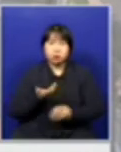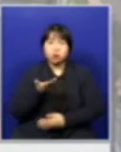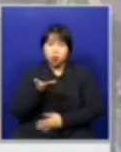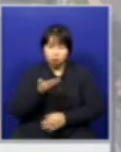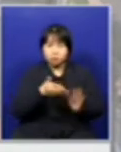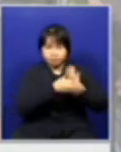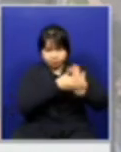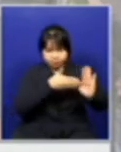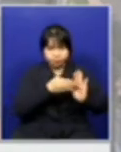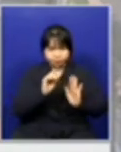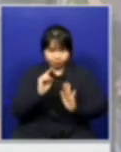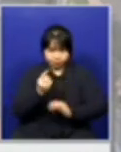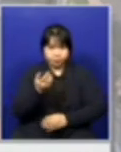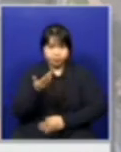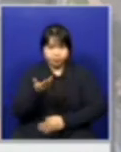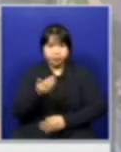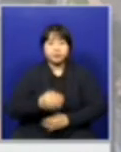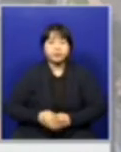ด์ต่อไปเลยนะคะ